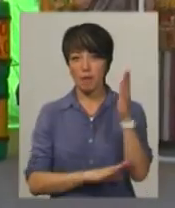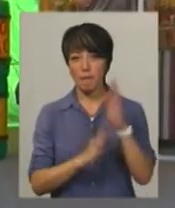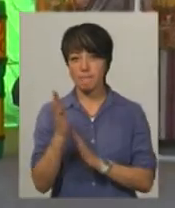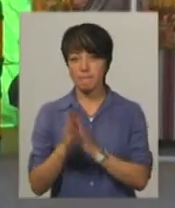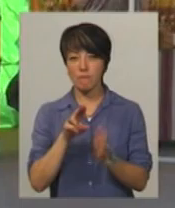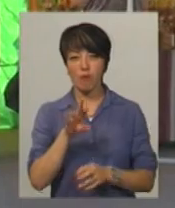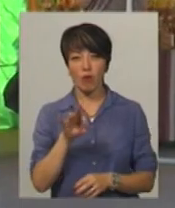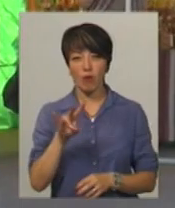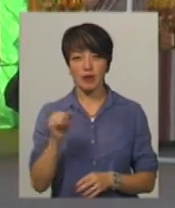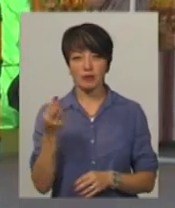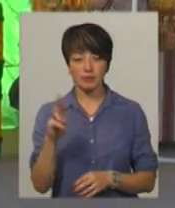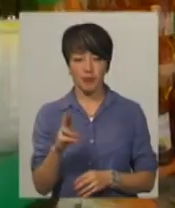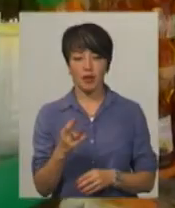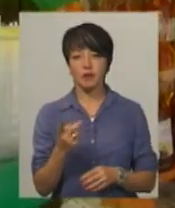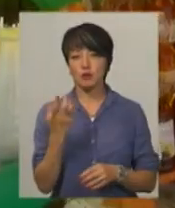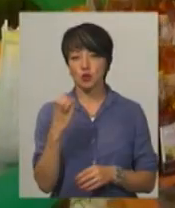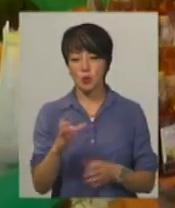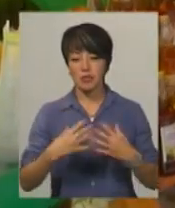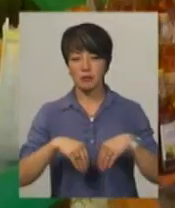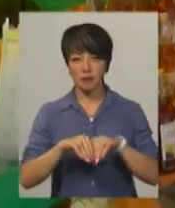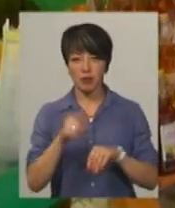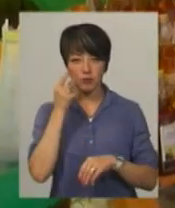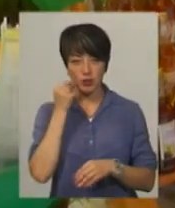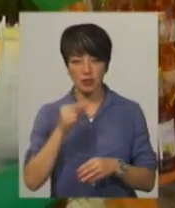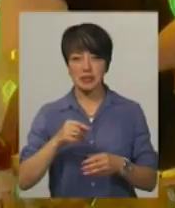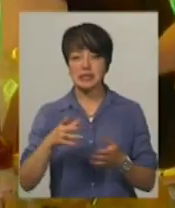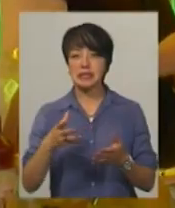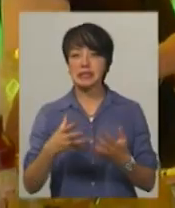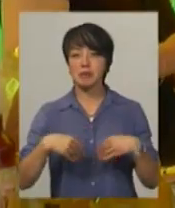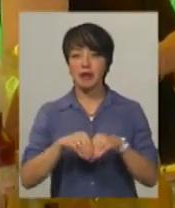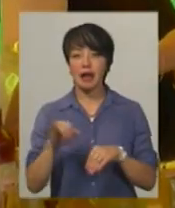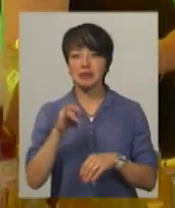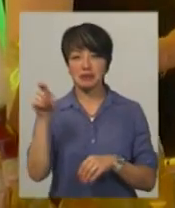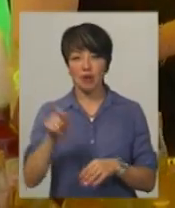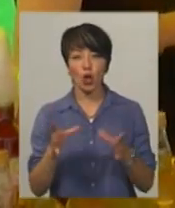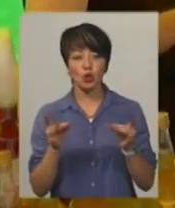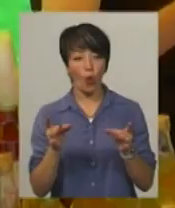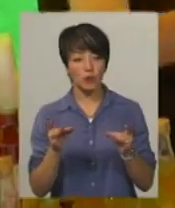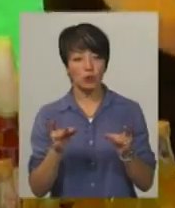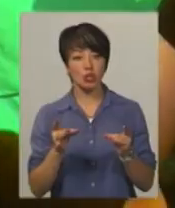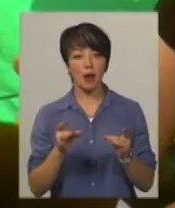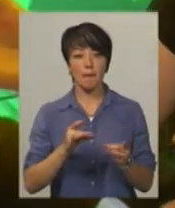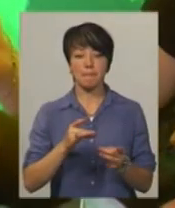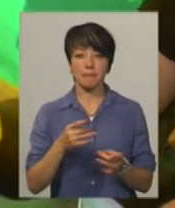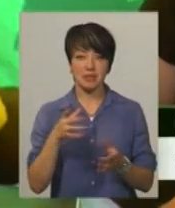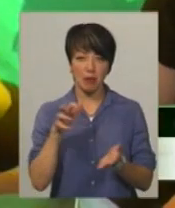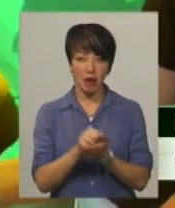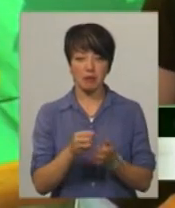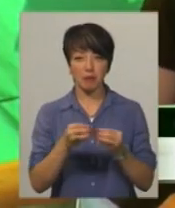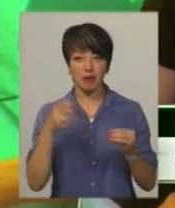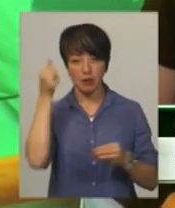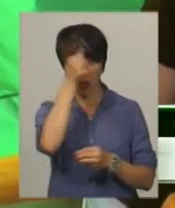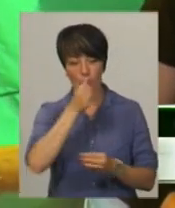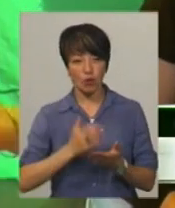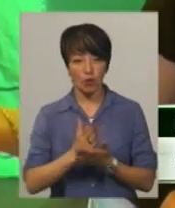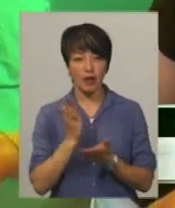Понад 100 сімей бджіл та кочуючу пасіку має сім'я із Дрогобича. Медом займаються 15 років. Ми ще маємо медові